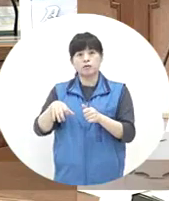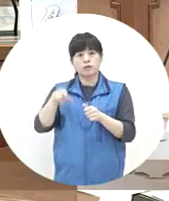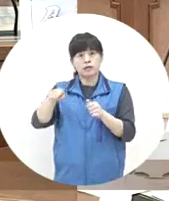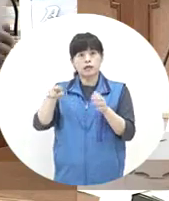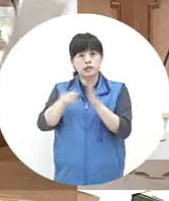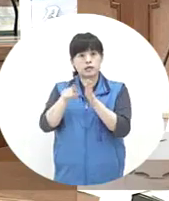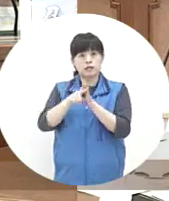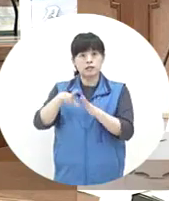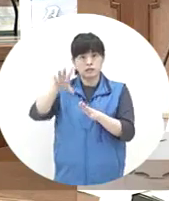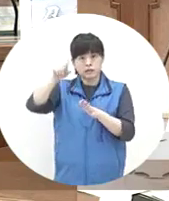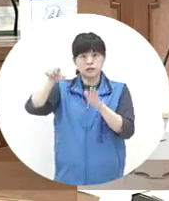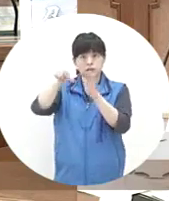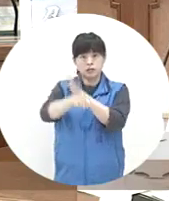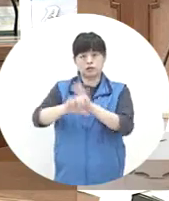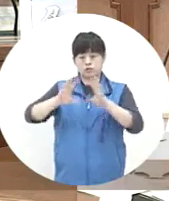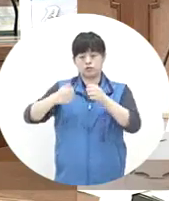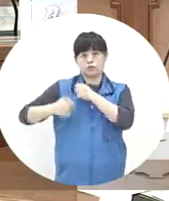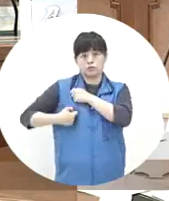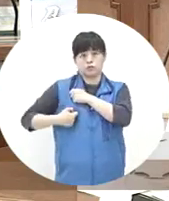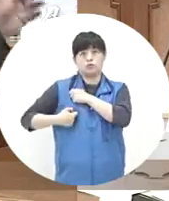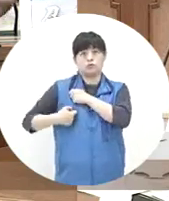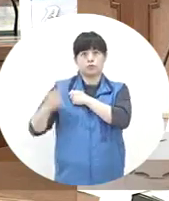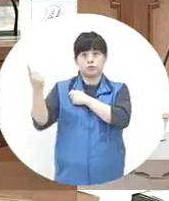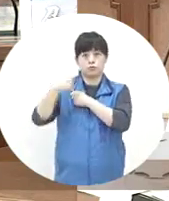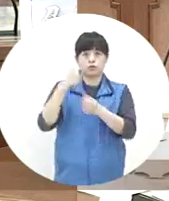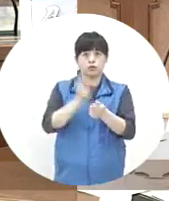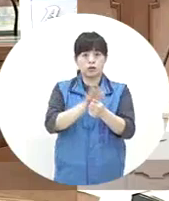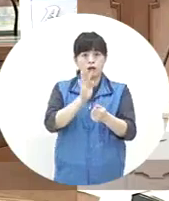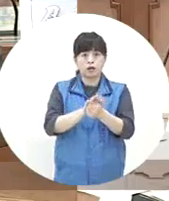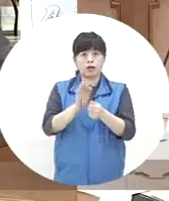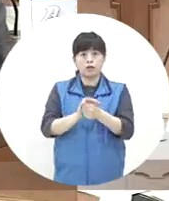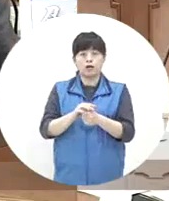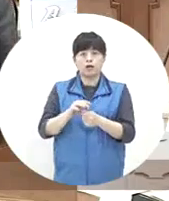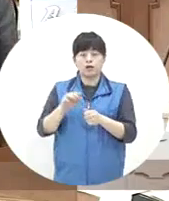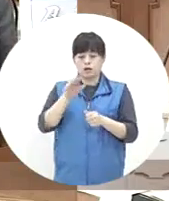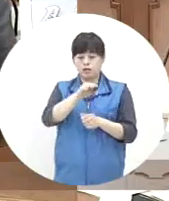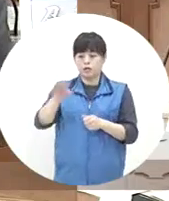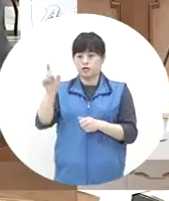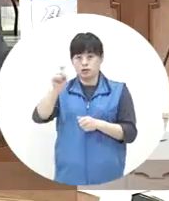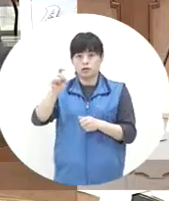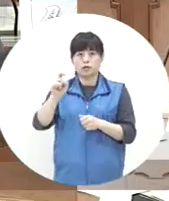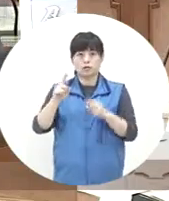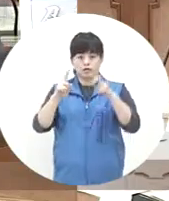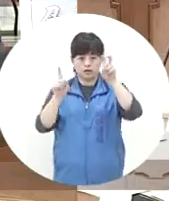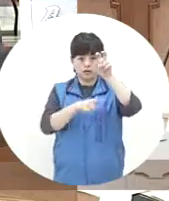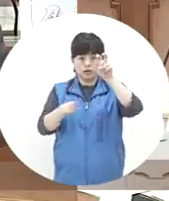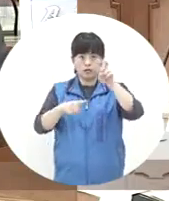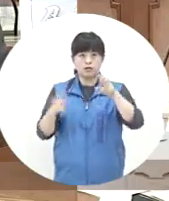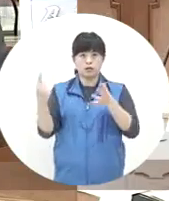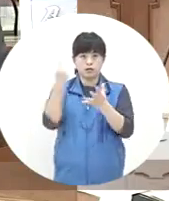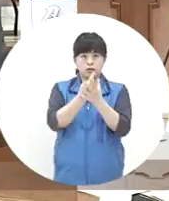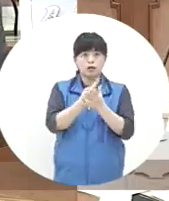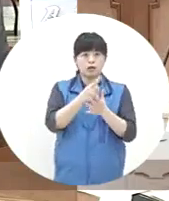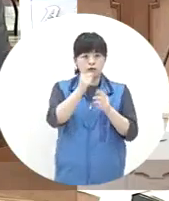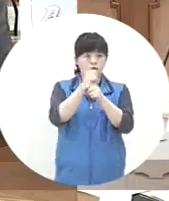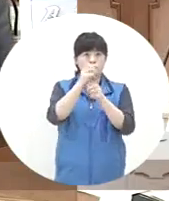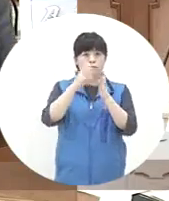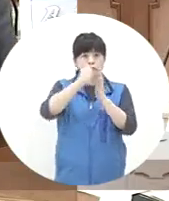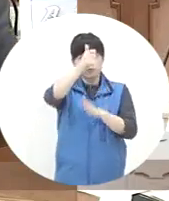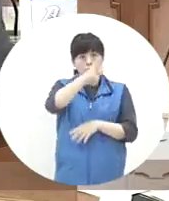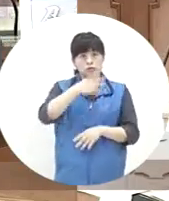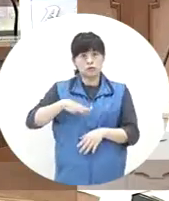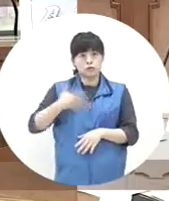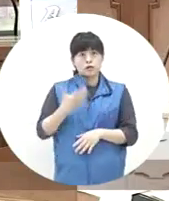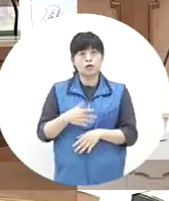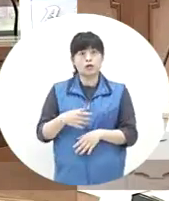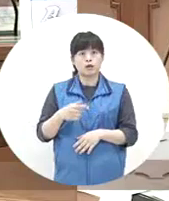度加入了国军支援10车20人投入防疫工作，请问消防局局长知不知道？ 我们